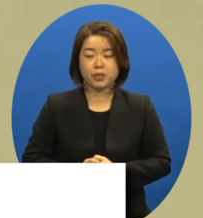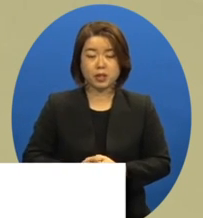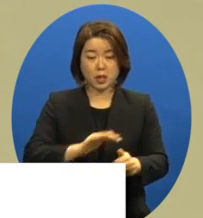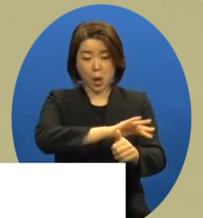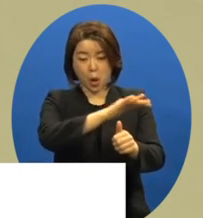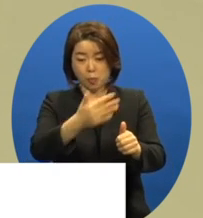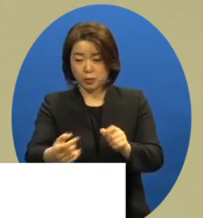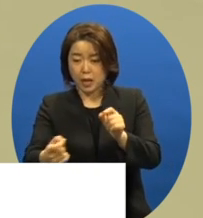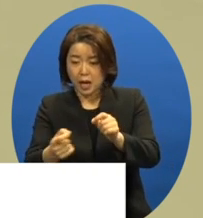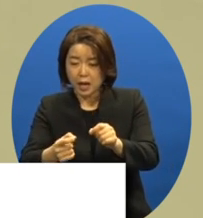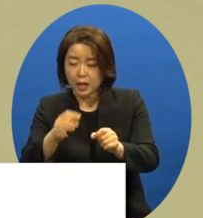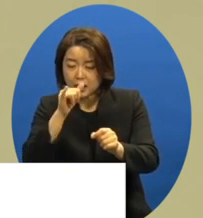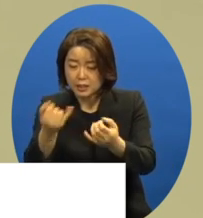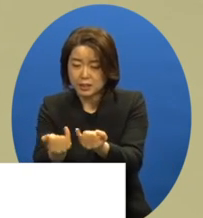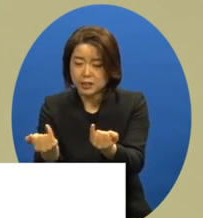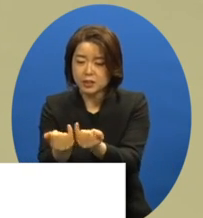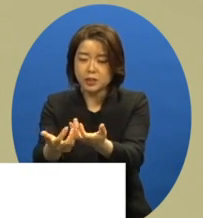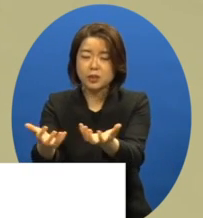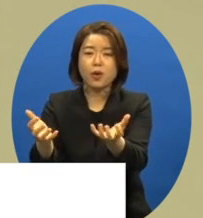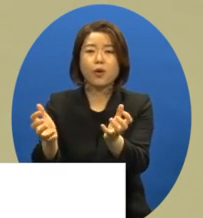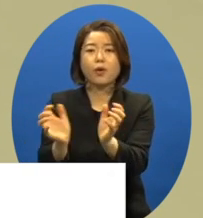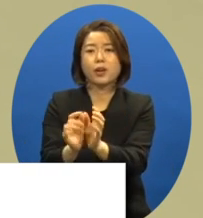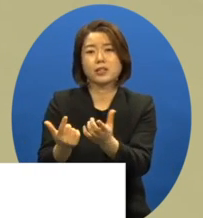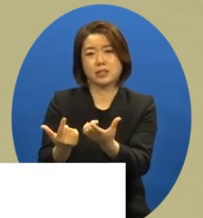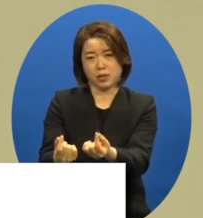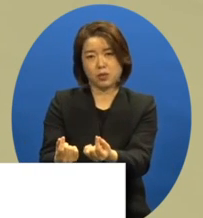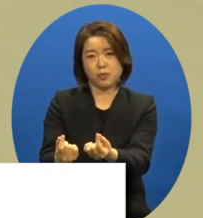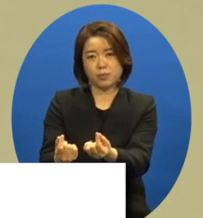무덤가에 있었던 여인처럼.